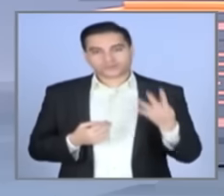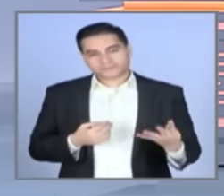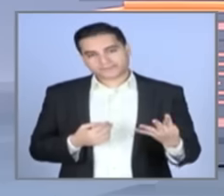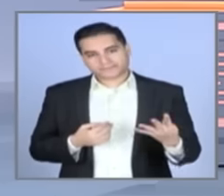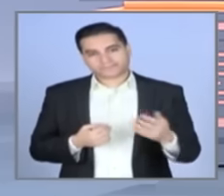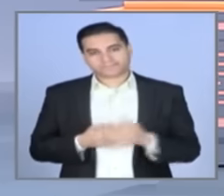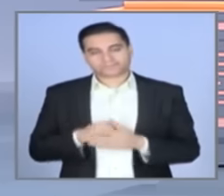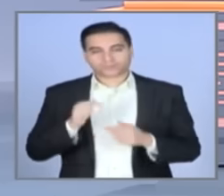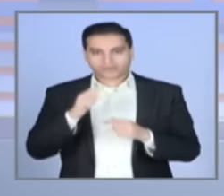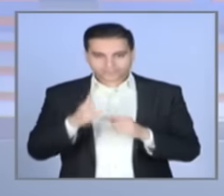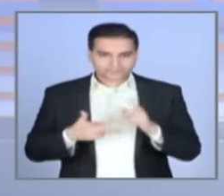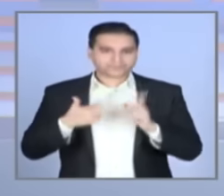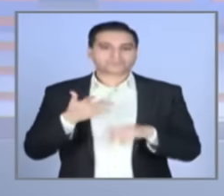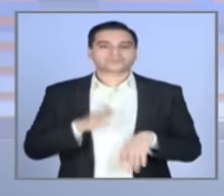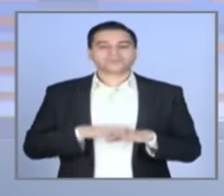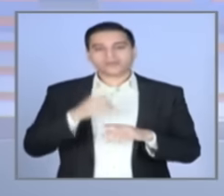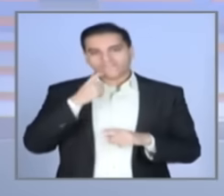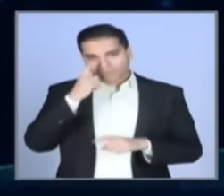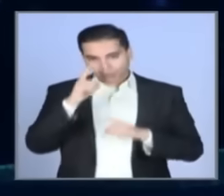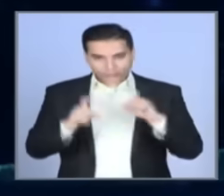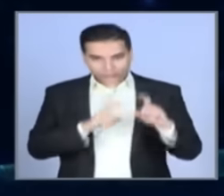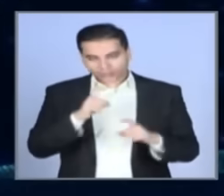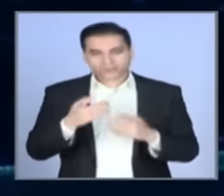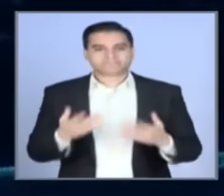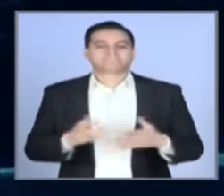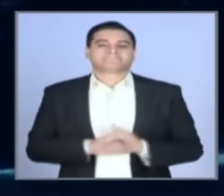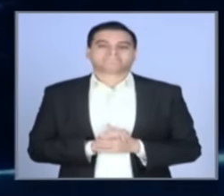45. ودلوقتي مع الفقرة الثالثة، فقرة الفنون.